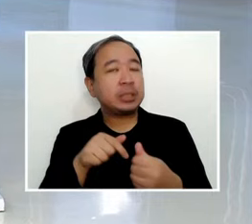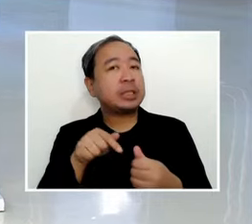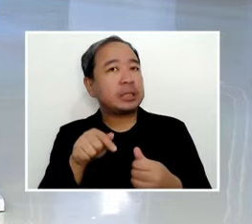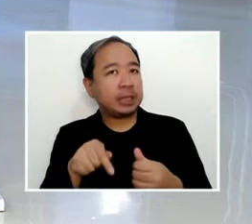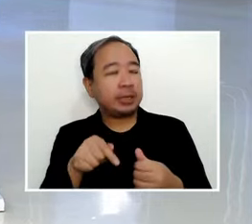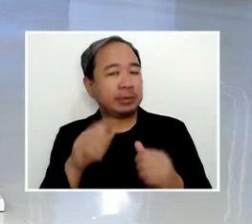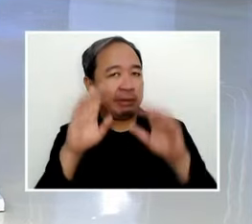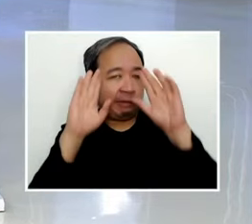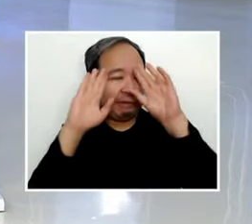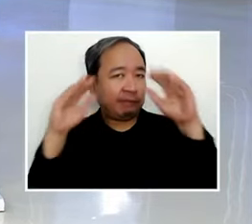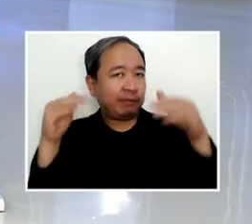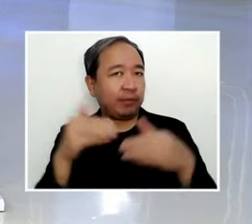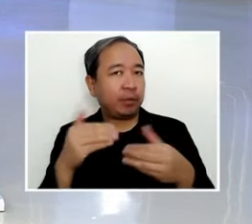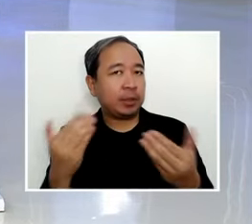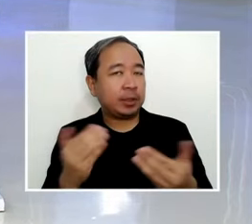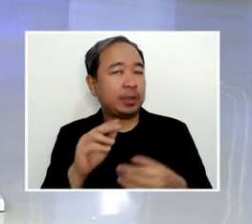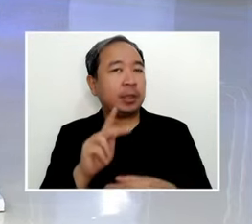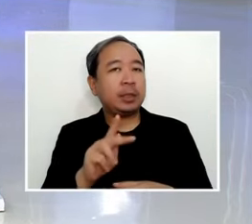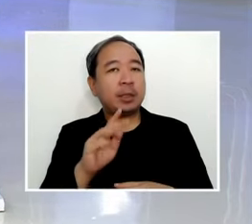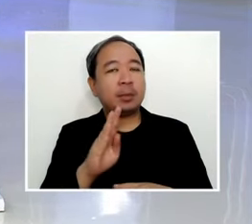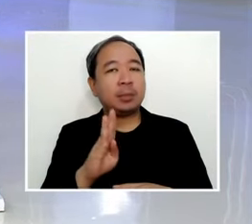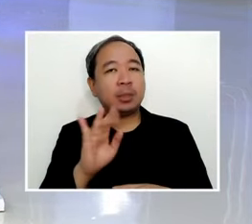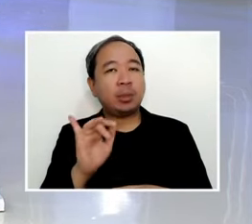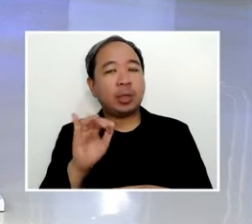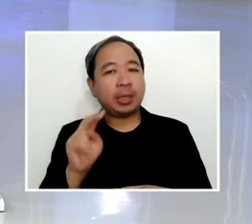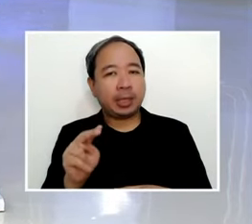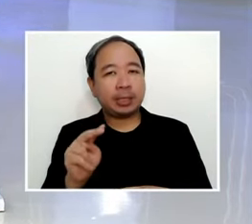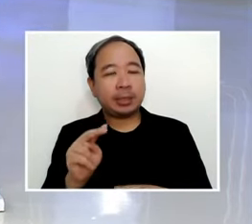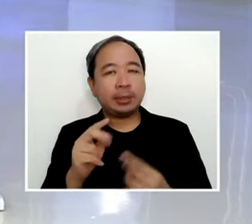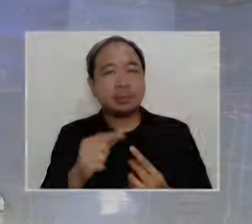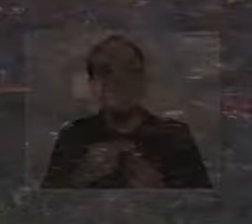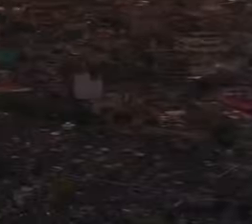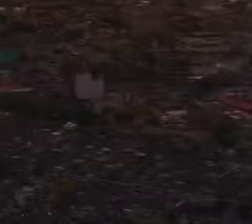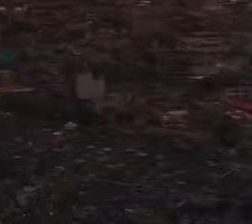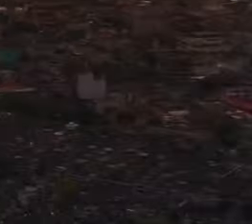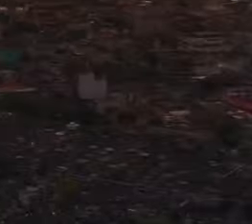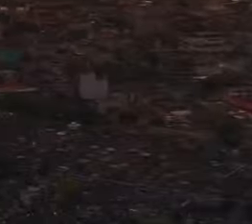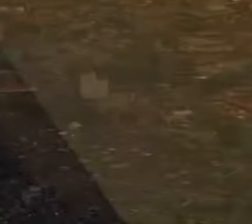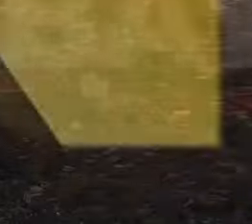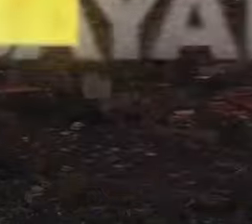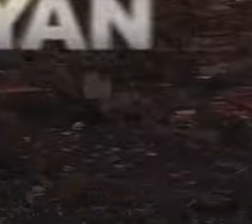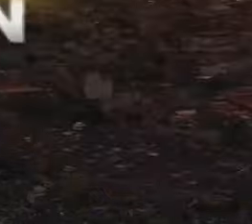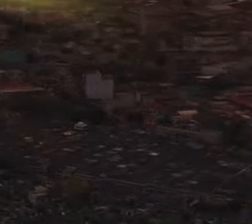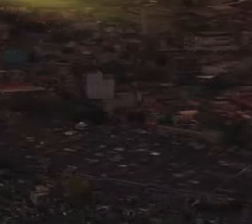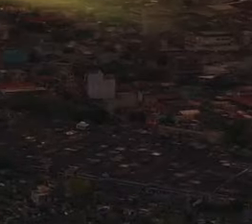sa KBYN Special.